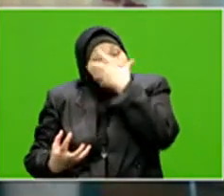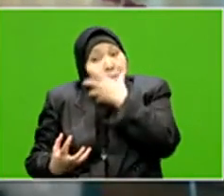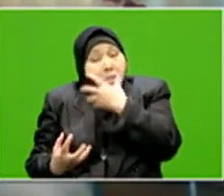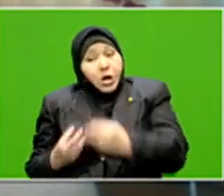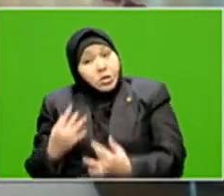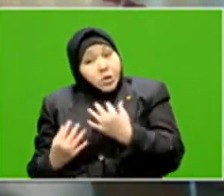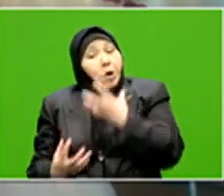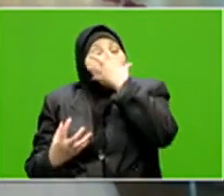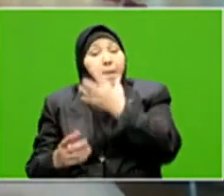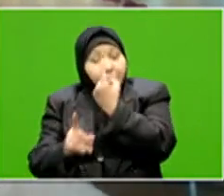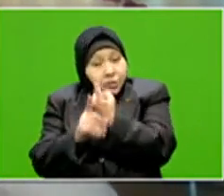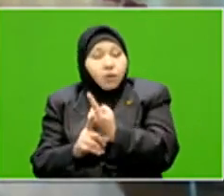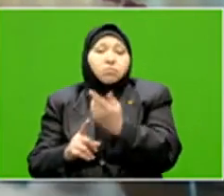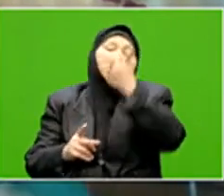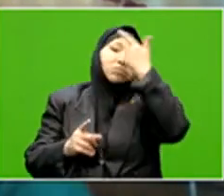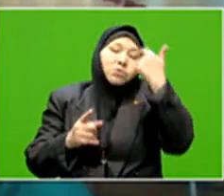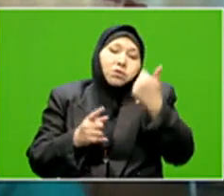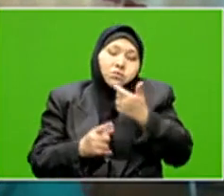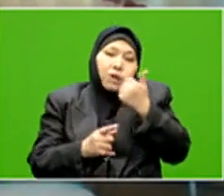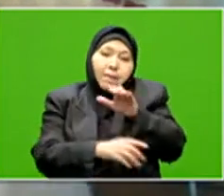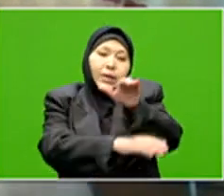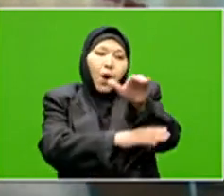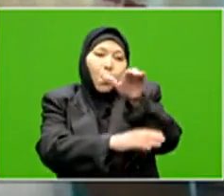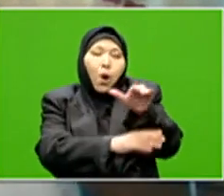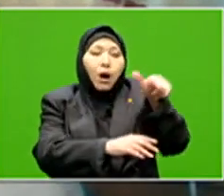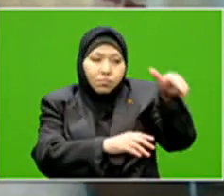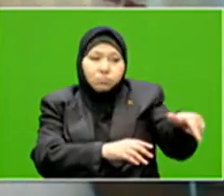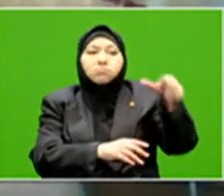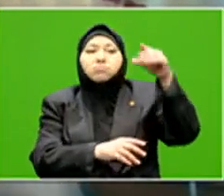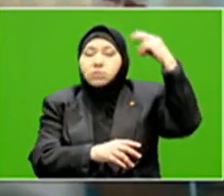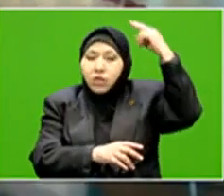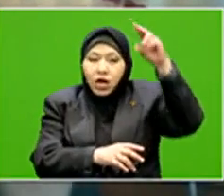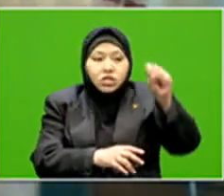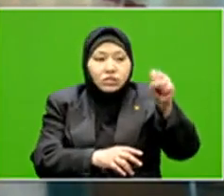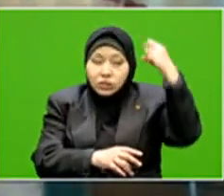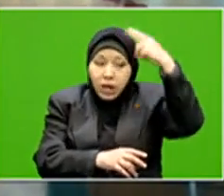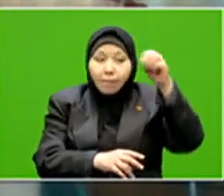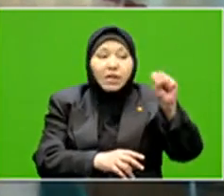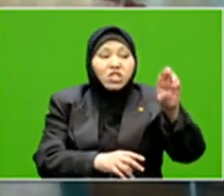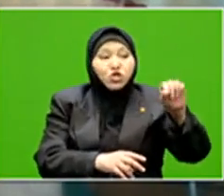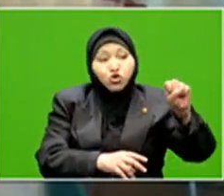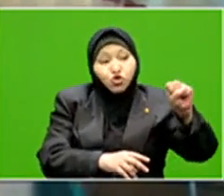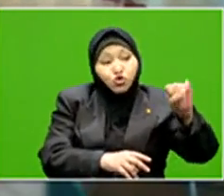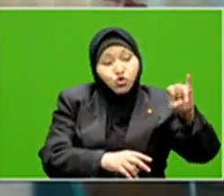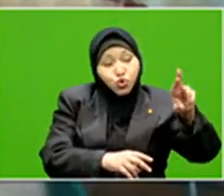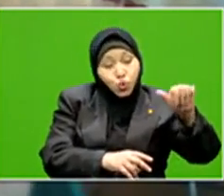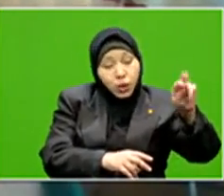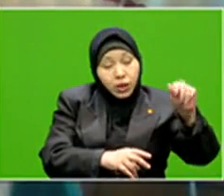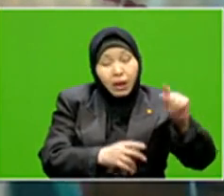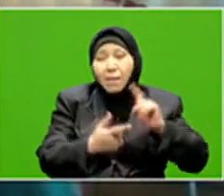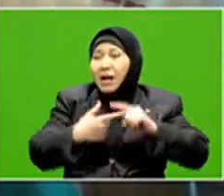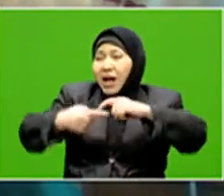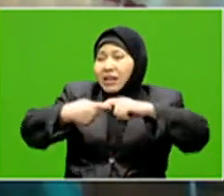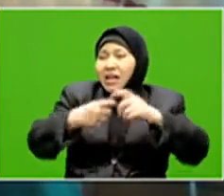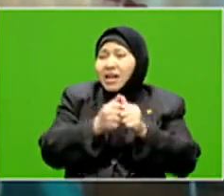kemuncak kemarahan mereka disebabkan oleh dakwah yang dibuat oleh Nabi Syuaib. Lalu pengajarannya dalam konteks zaman kita, apa kaitan dengan